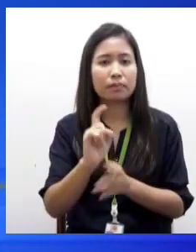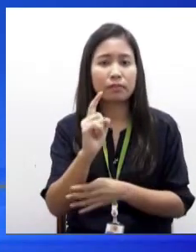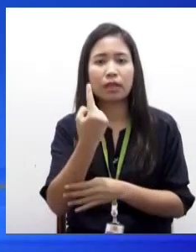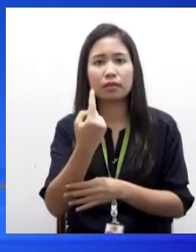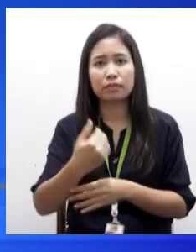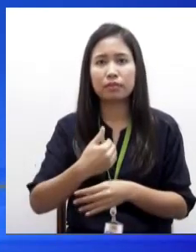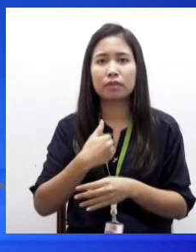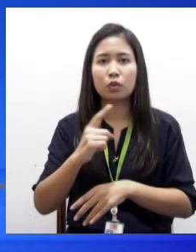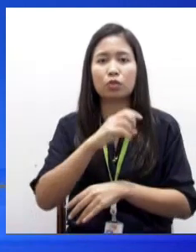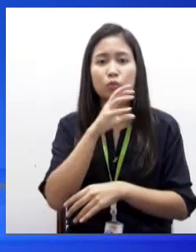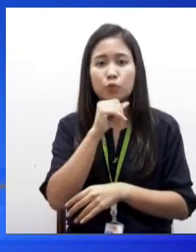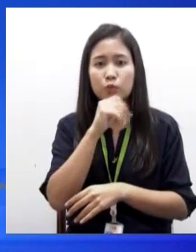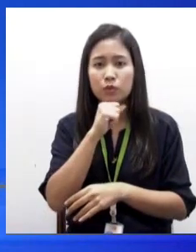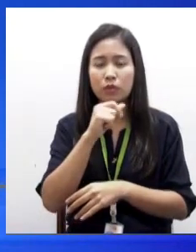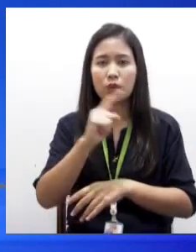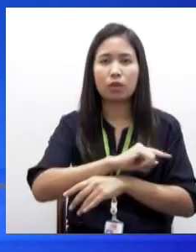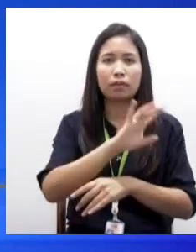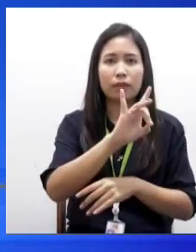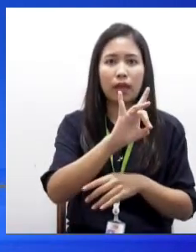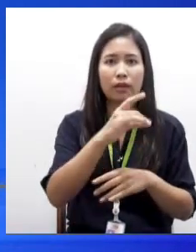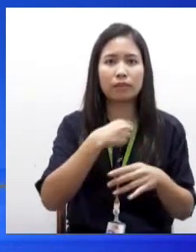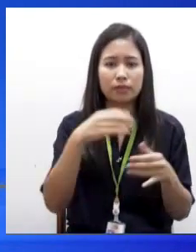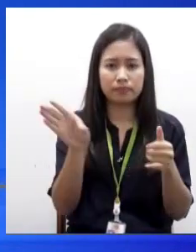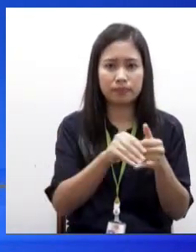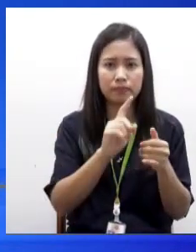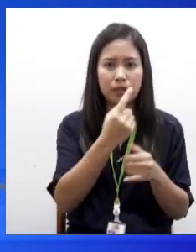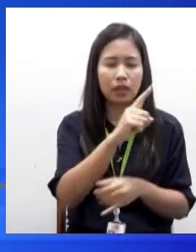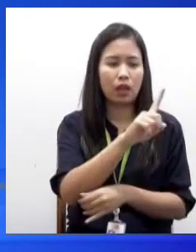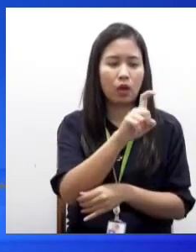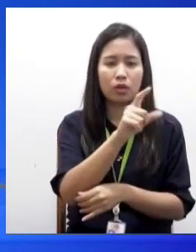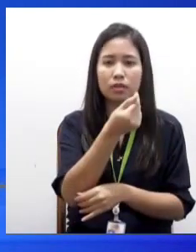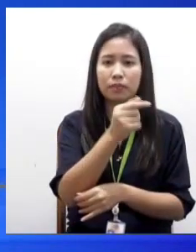คนแต่ตัวเลขที่อยากจะกลับอย่างทุกท่านครับที่อยากให้ท่านเห็นก็คือตัวเลขรายใหม่ตัวเลขรายใหม่นี้เป็นส่วนที่สำคัญครับอาเราเห็นวันที่8เมษายนนี้ตัวเลขพุ่งมาถึง 111